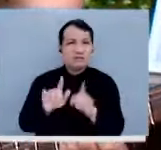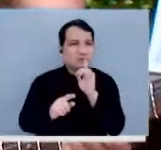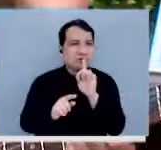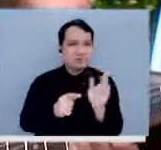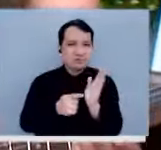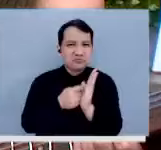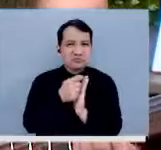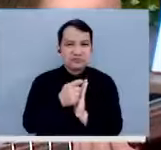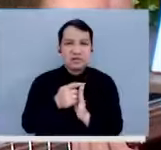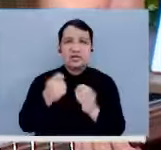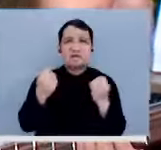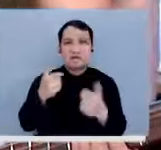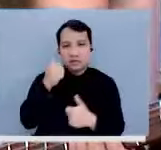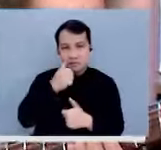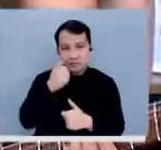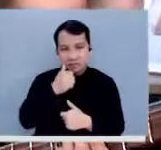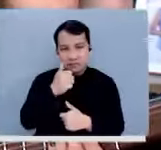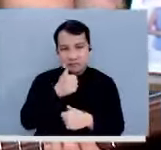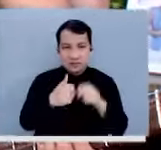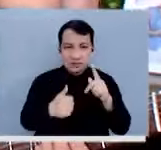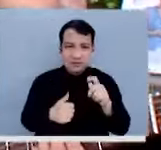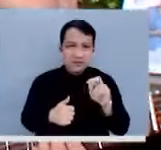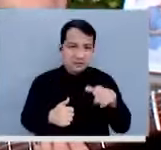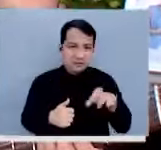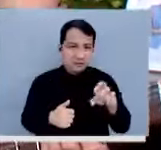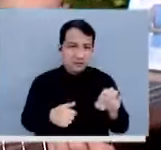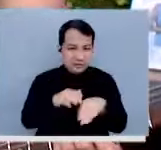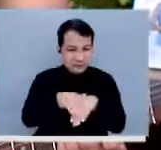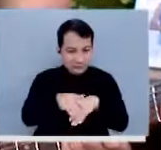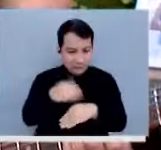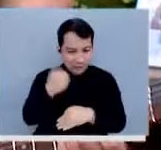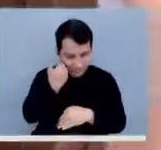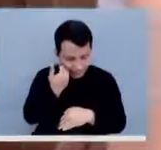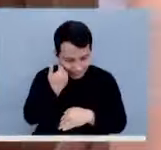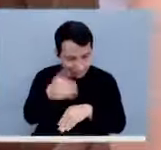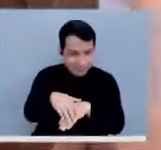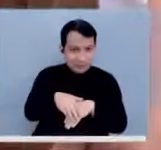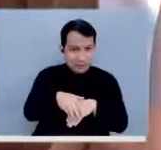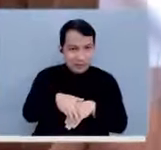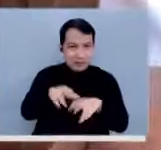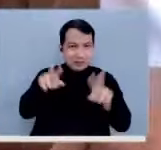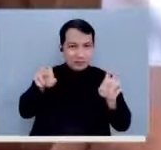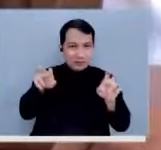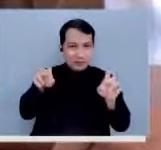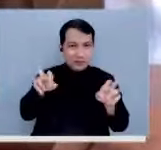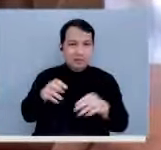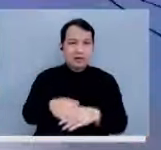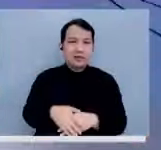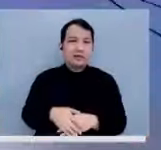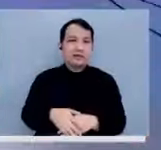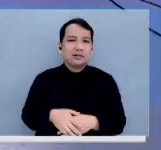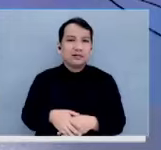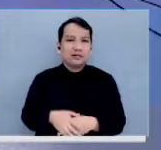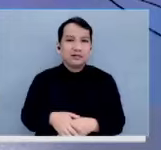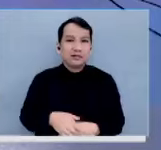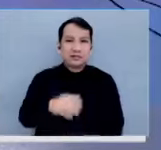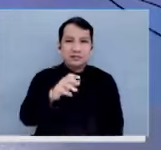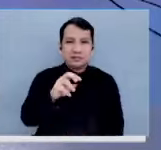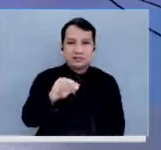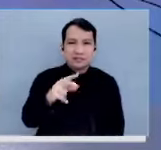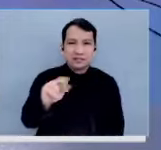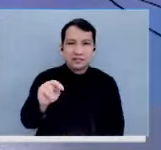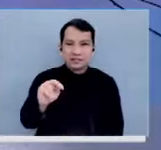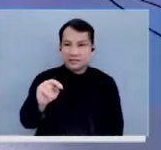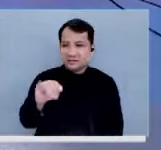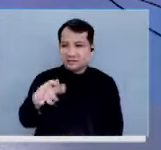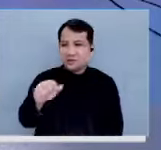pang babaeng torpe. At exactly. Yes, na they call it sa atin, ang tawag dyan ay manang-manang pa. Diba?